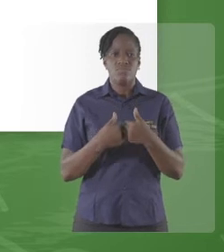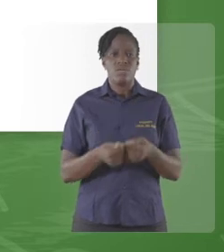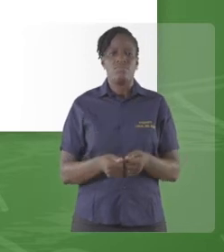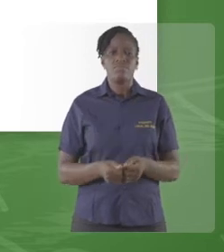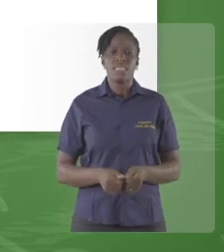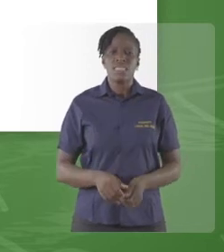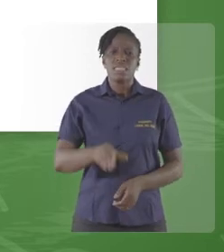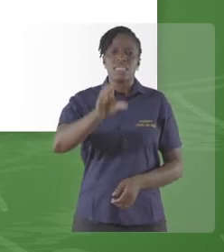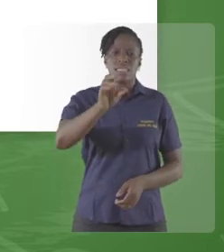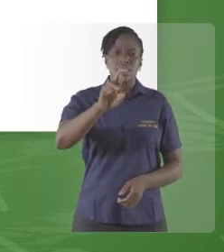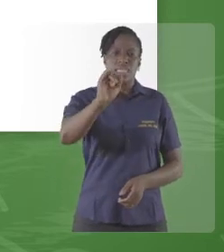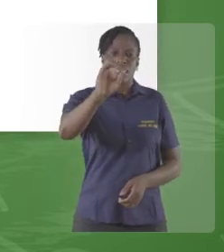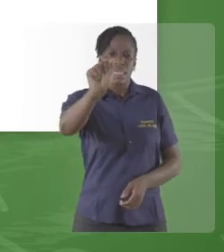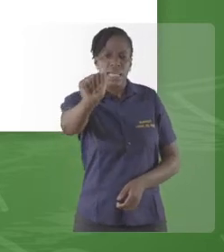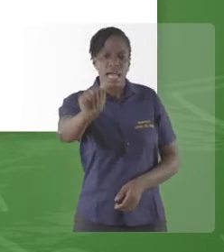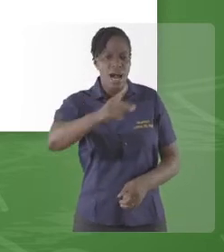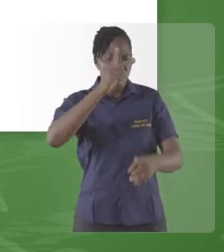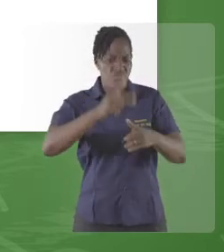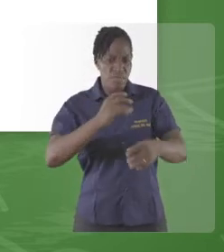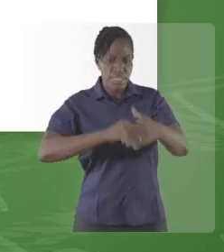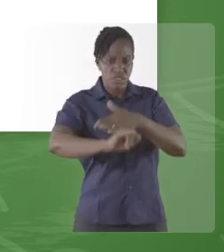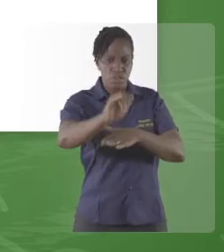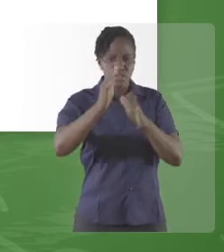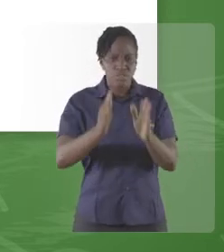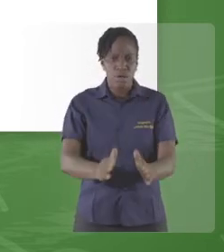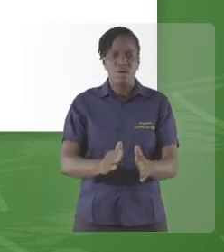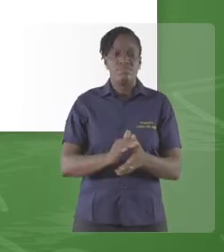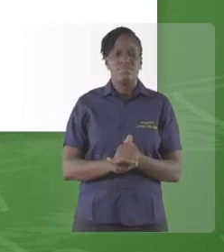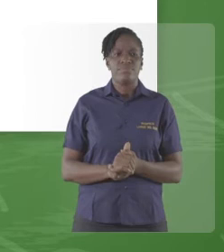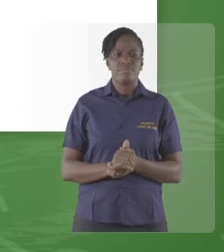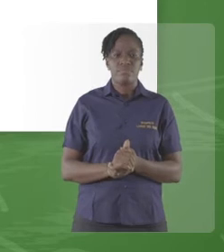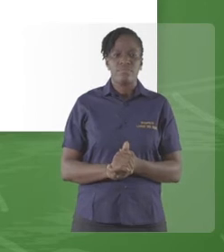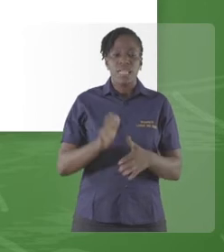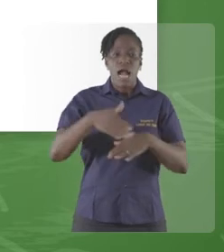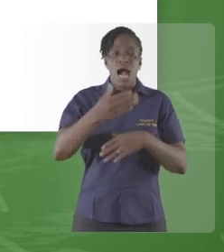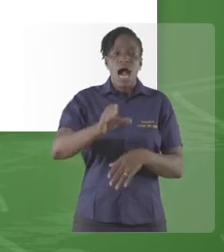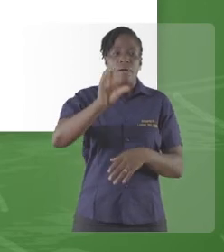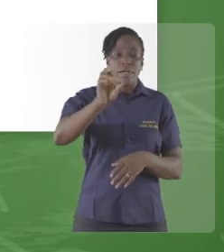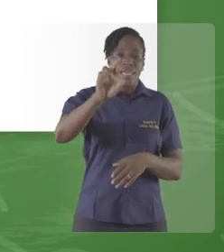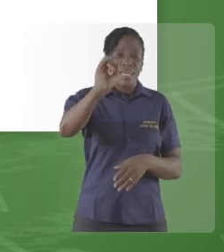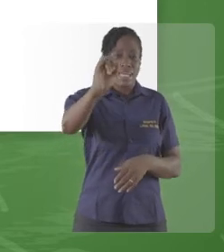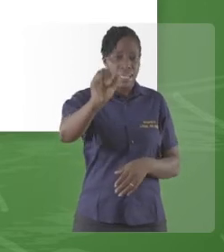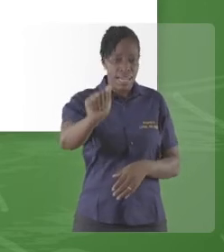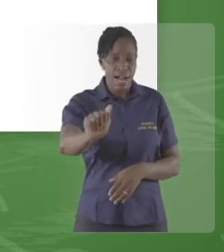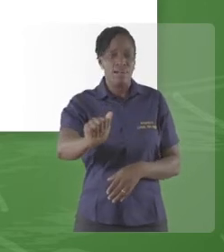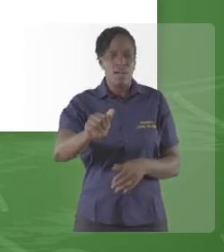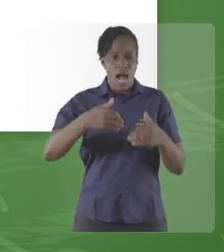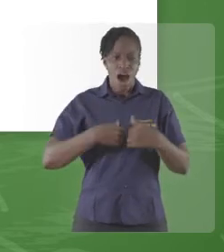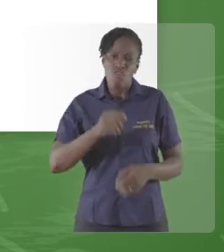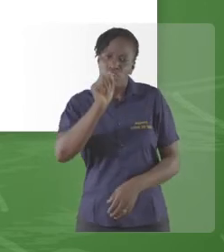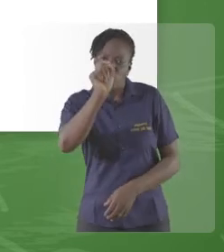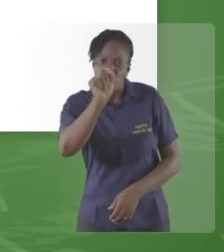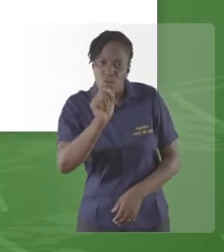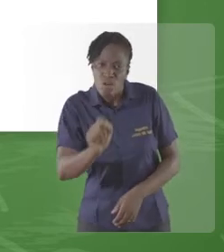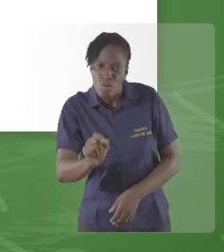avons cria qui est le verbe introducteur. Juste après cria, nous avons 2